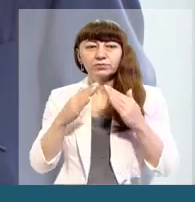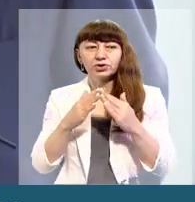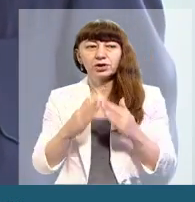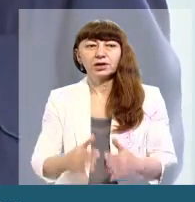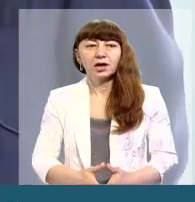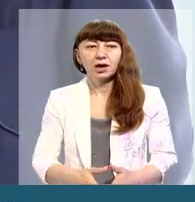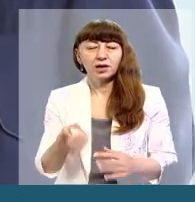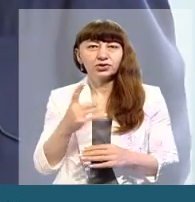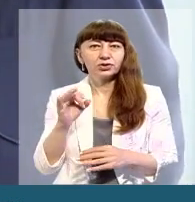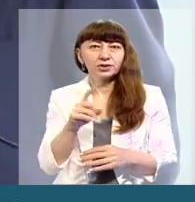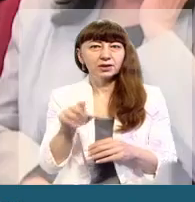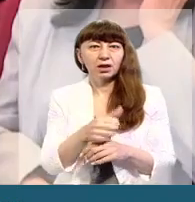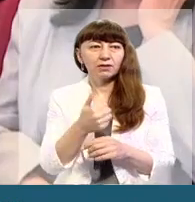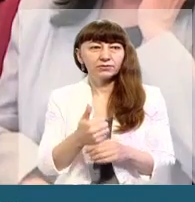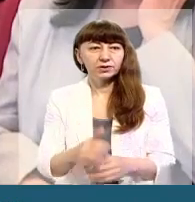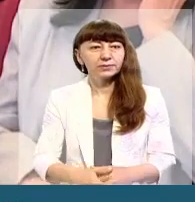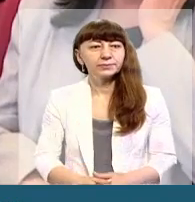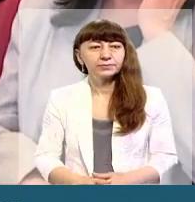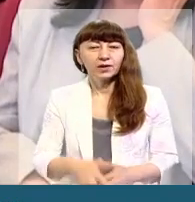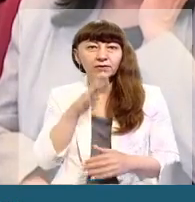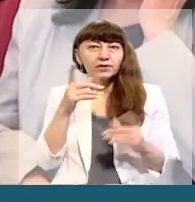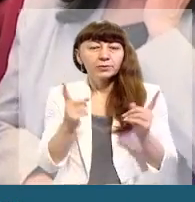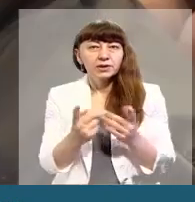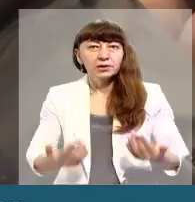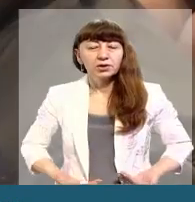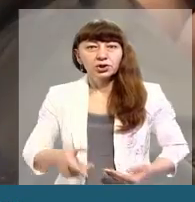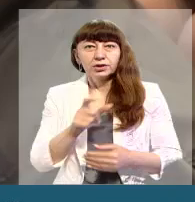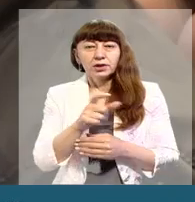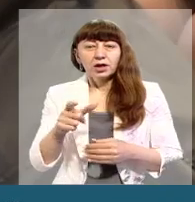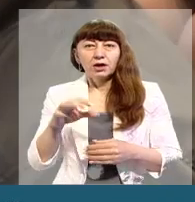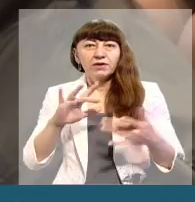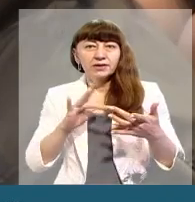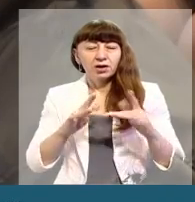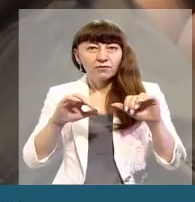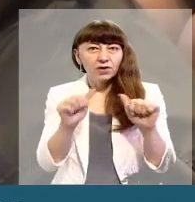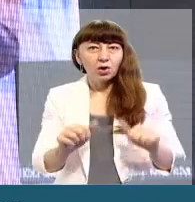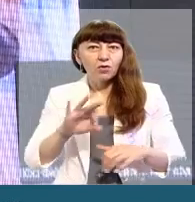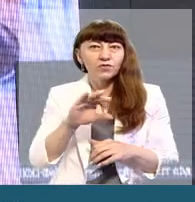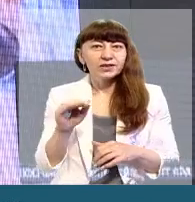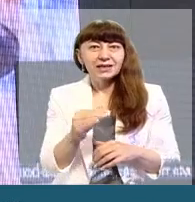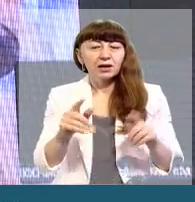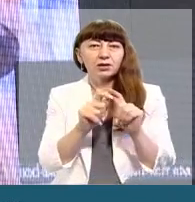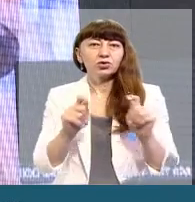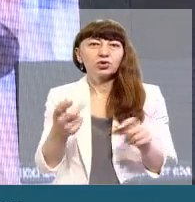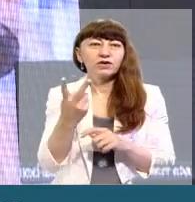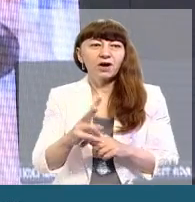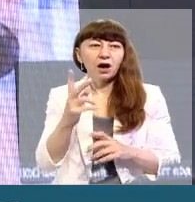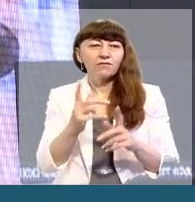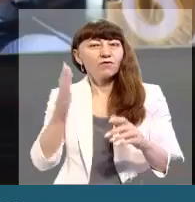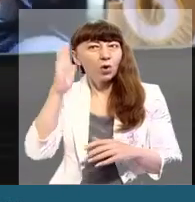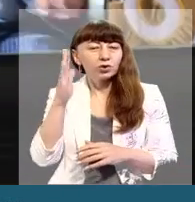один из механизмов, конечно, это кредитное жилье. Уже на встрече с населением в онлайн-формате официально запускают сразу два водопровода в